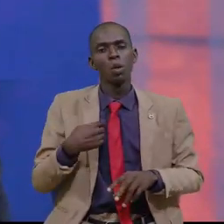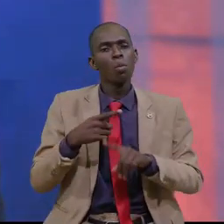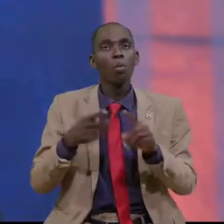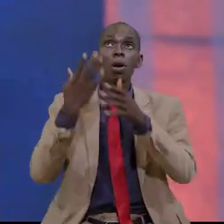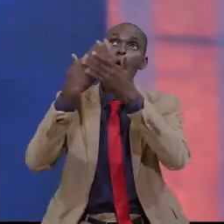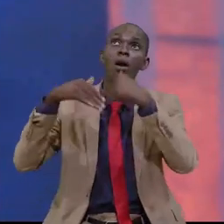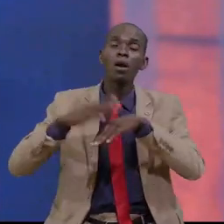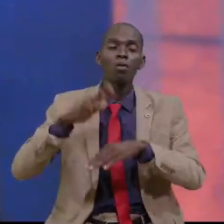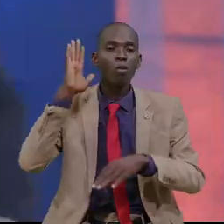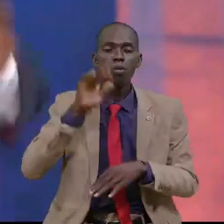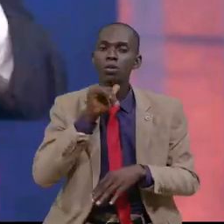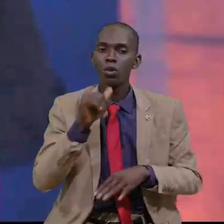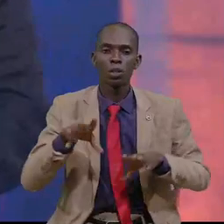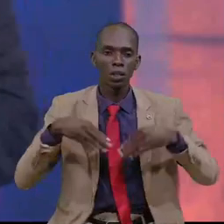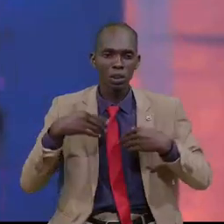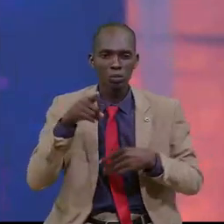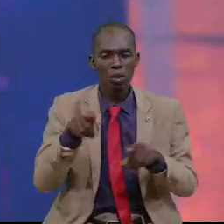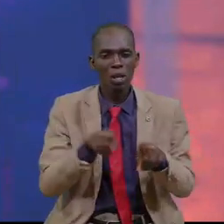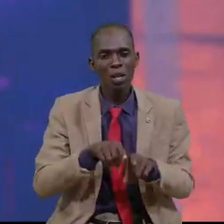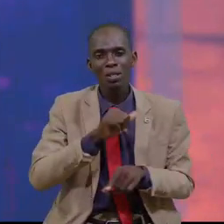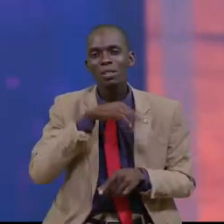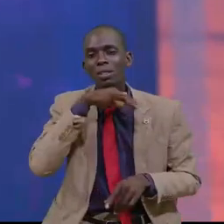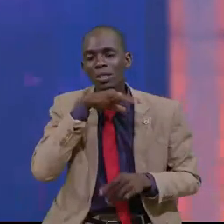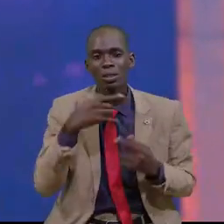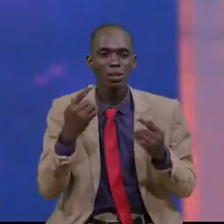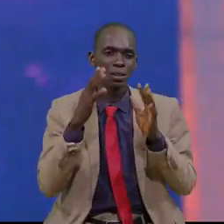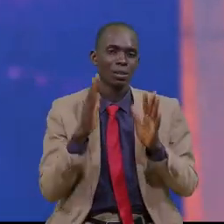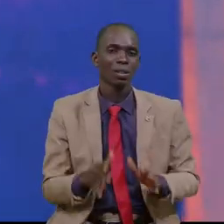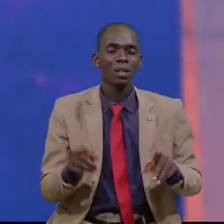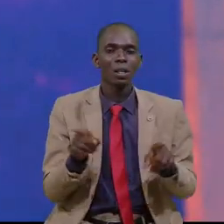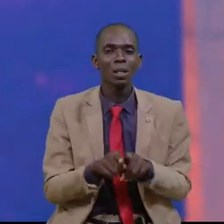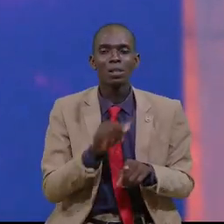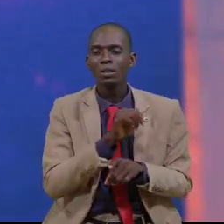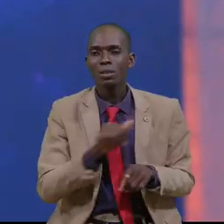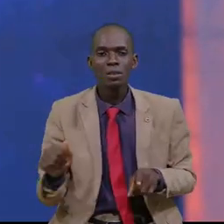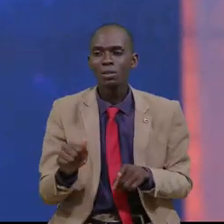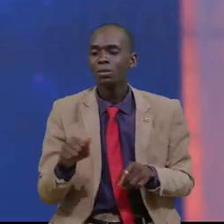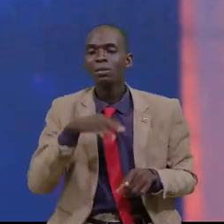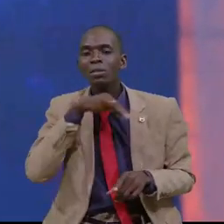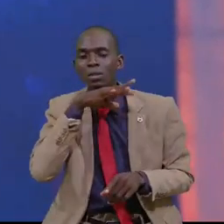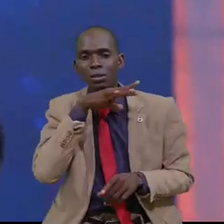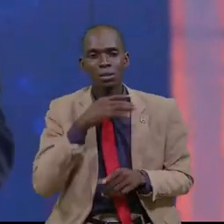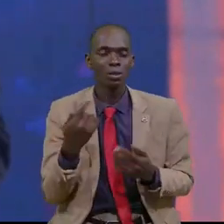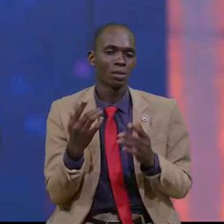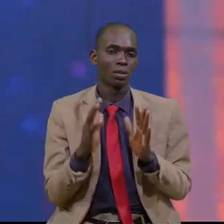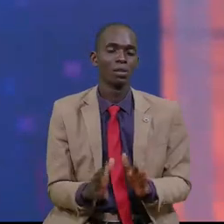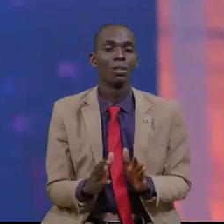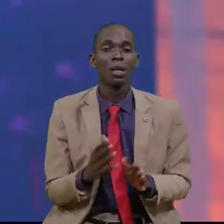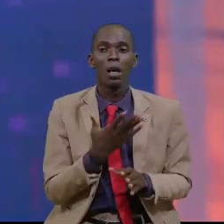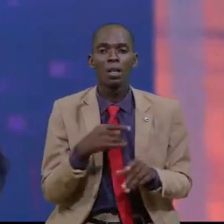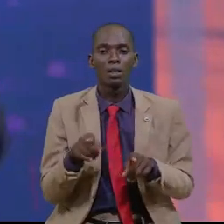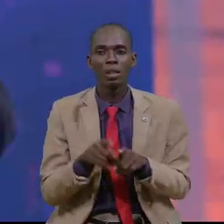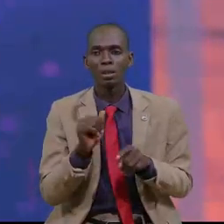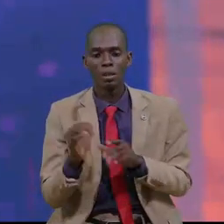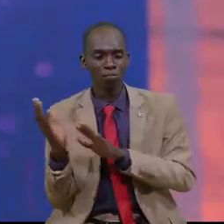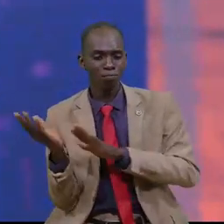Mais le ciel ne va pas t'accepter comme pécheur sale, comme pécheur souillé, comme pécheur défiant,